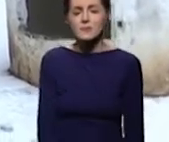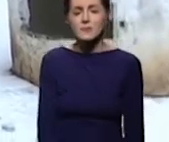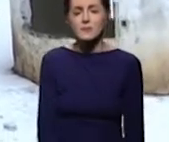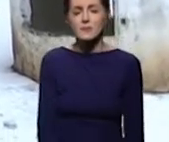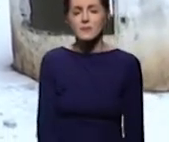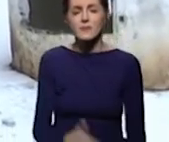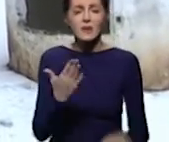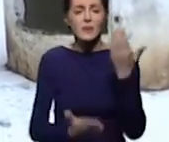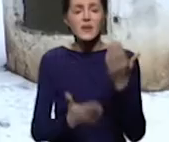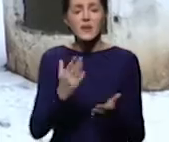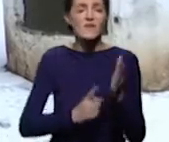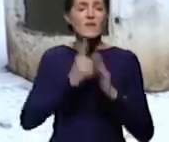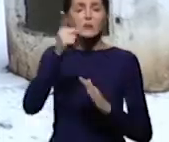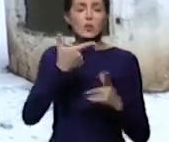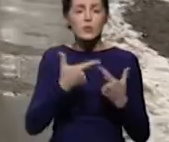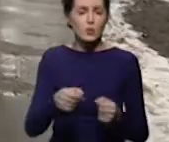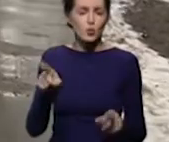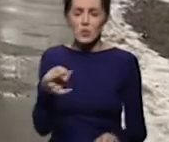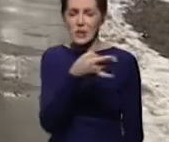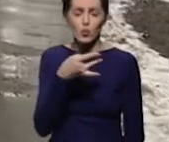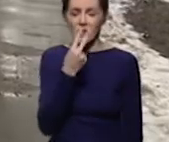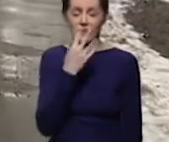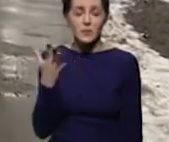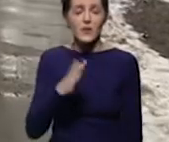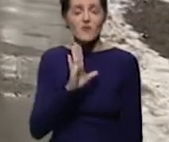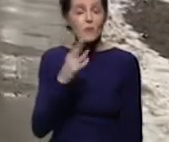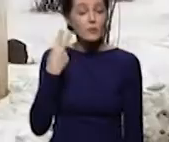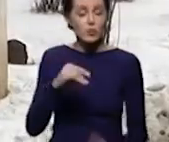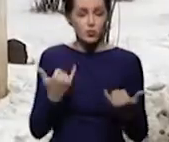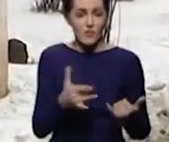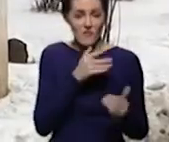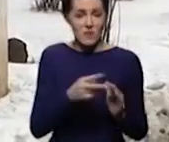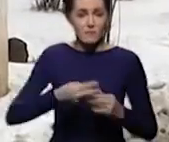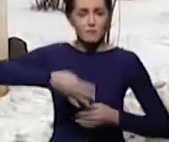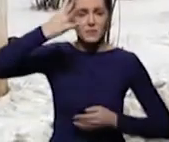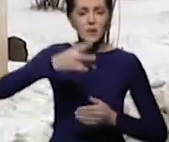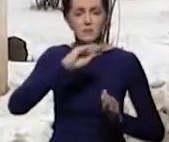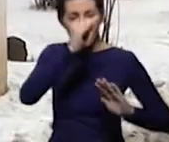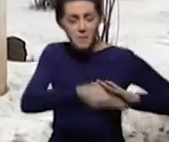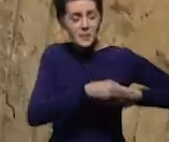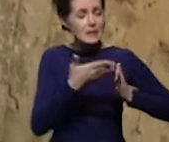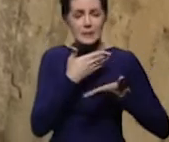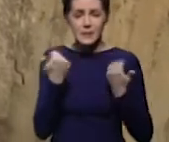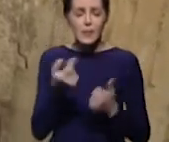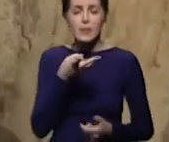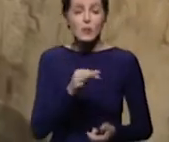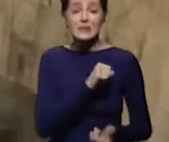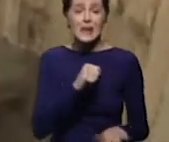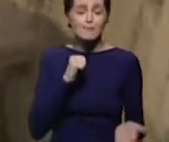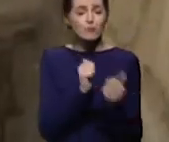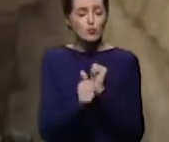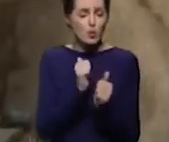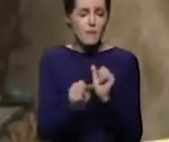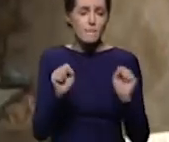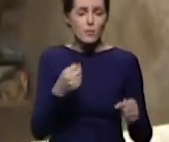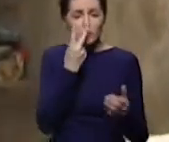висотки, може, висоток тут в районі не бачу. У сучасних багатоповерхівках немає бомбосховищ. Найчастіше їх можна зустріти у